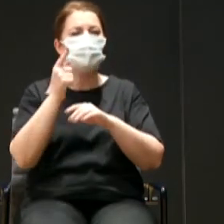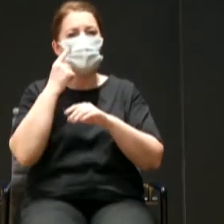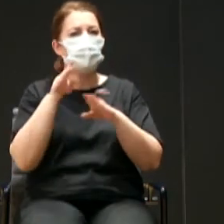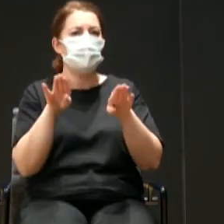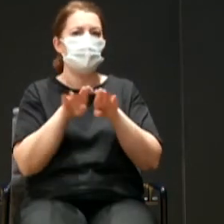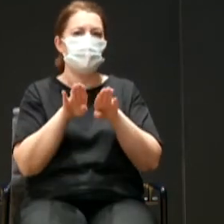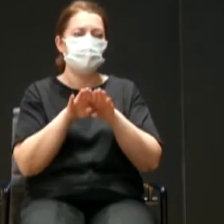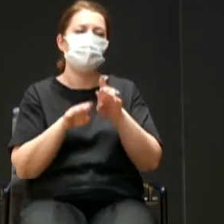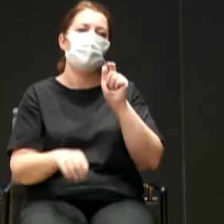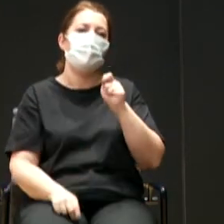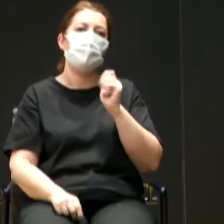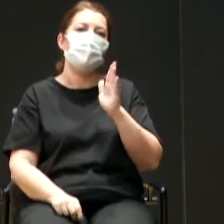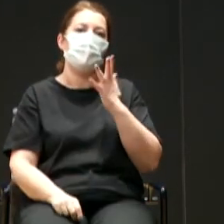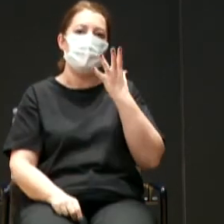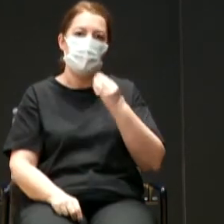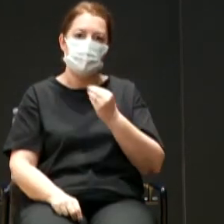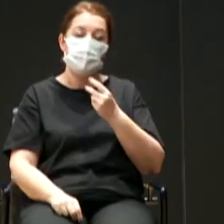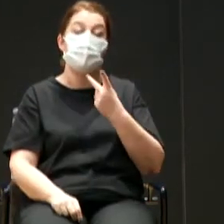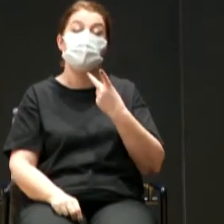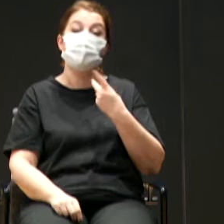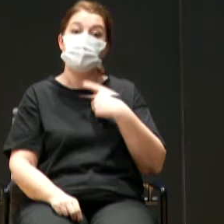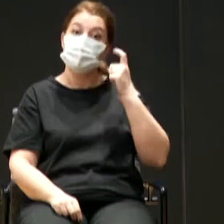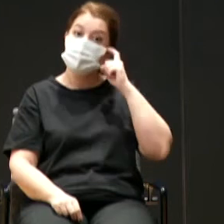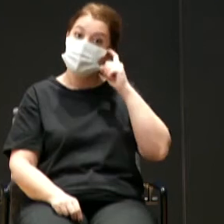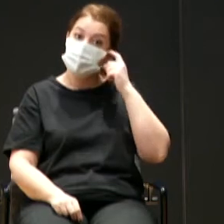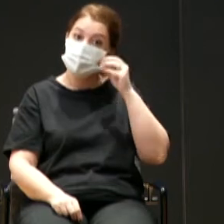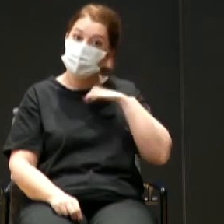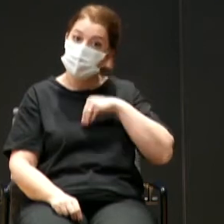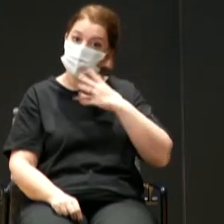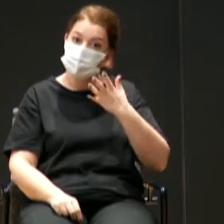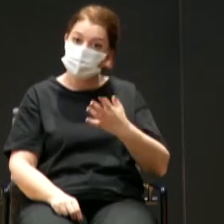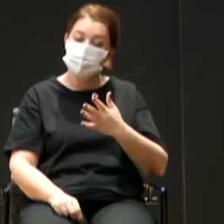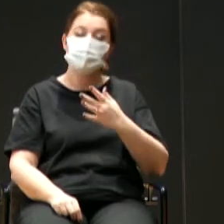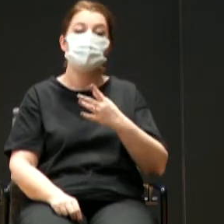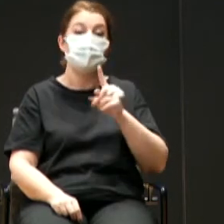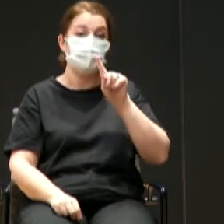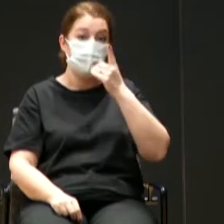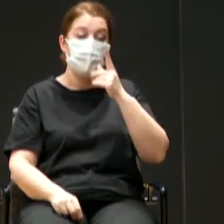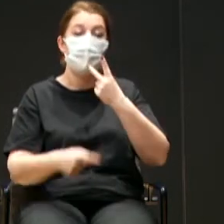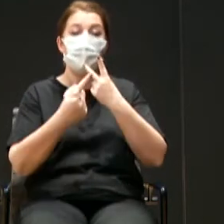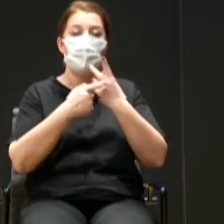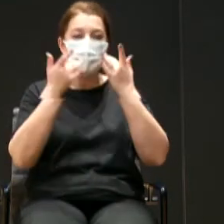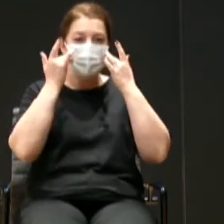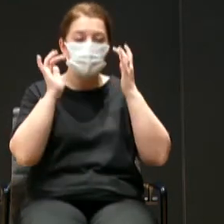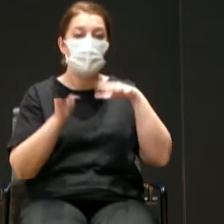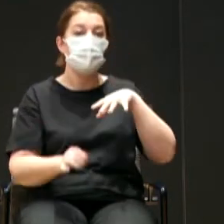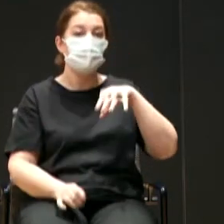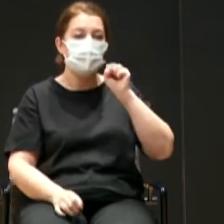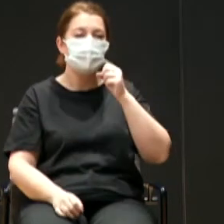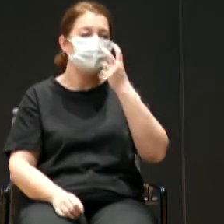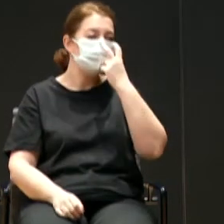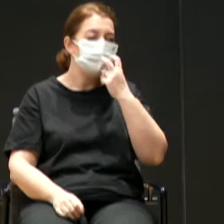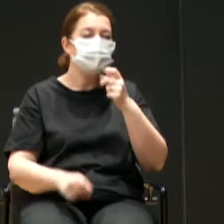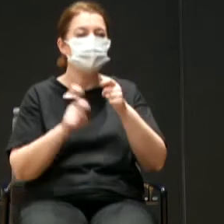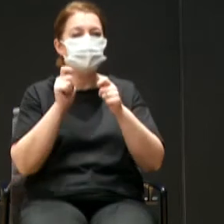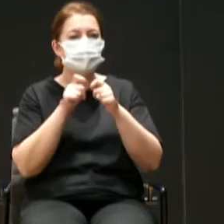şekilde yapılmaya devam ediliyor. Bence sadece Yakuplu Kültür Merkezi'ndeki ince işlerle